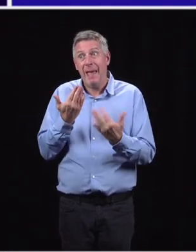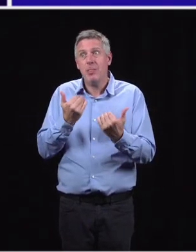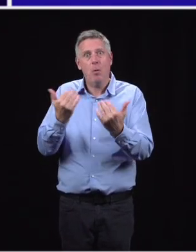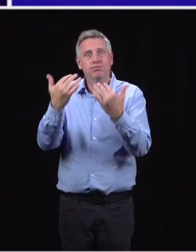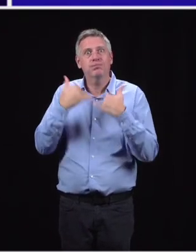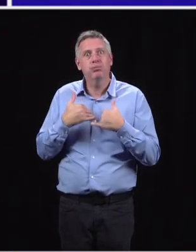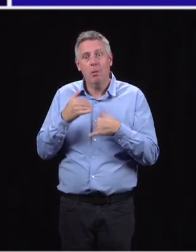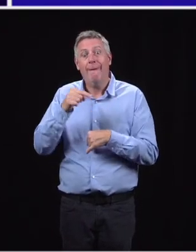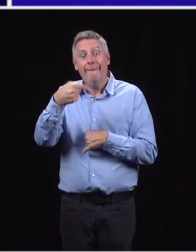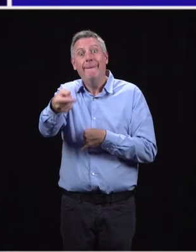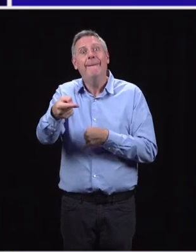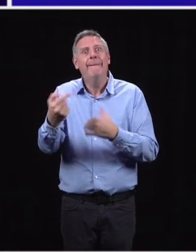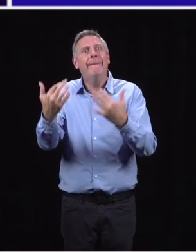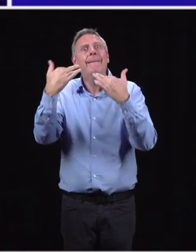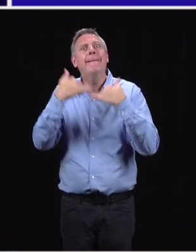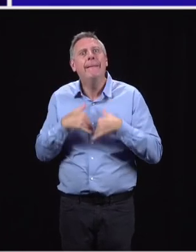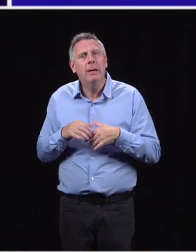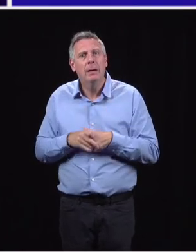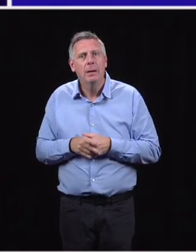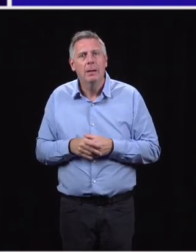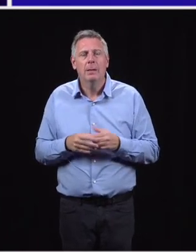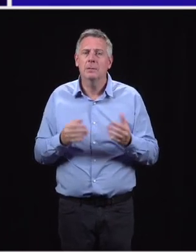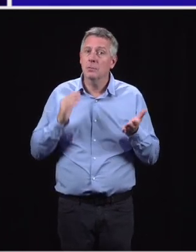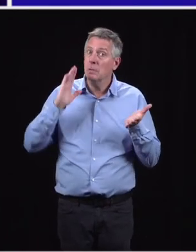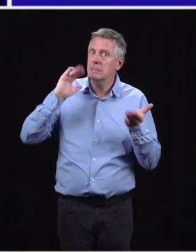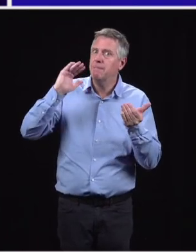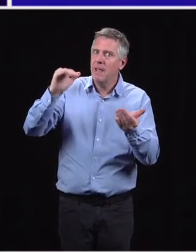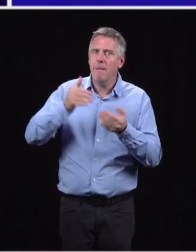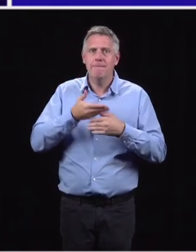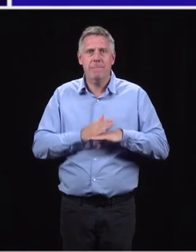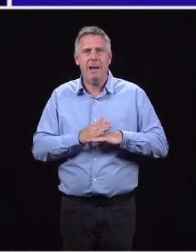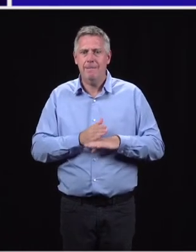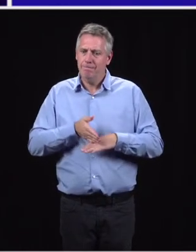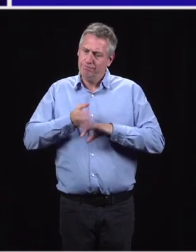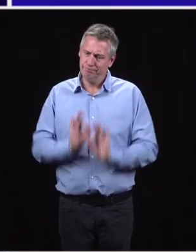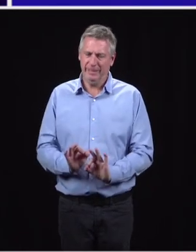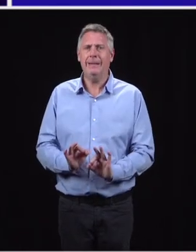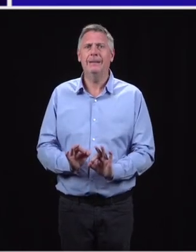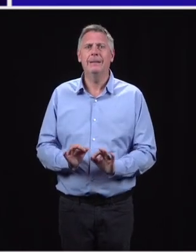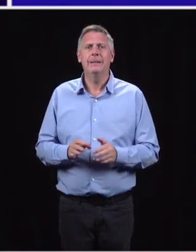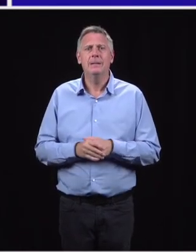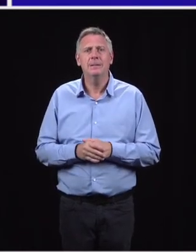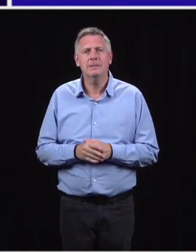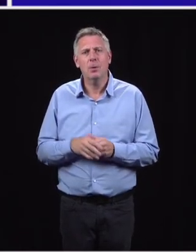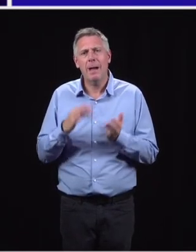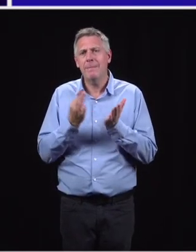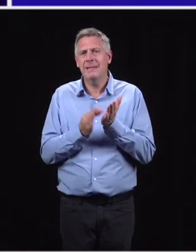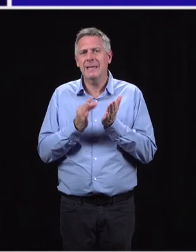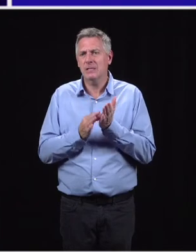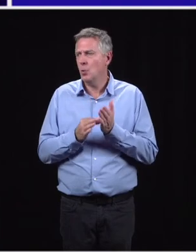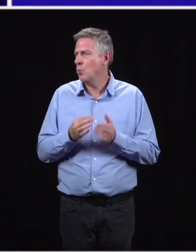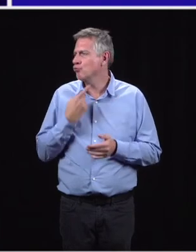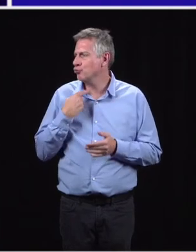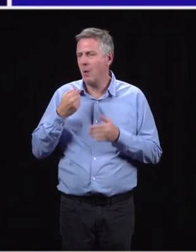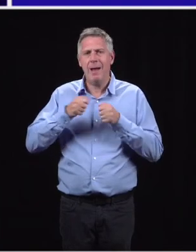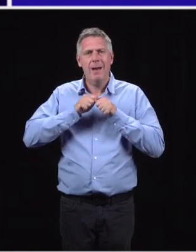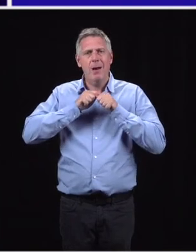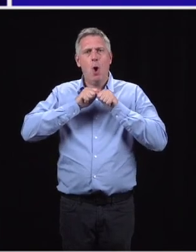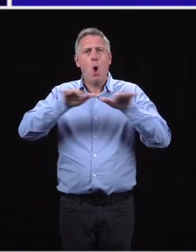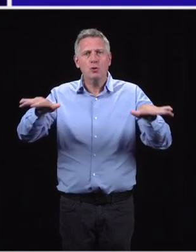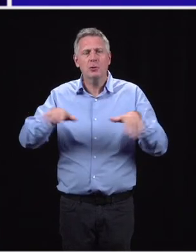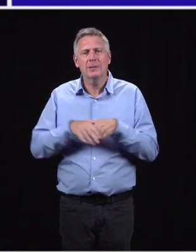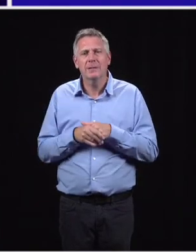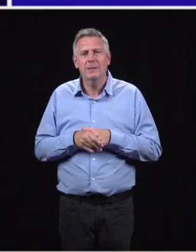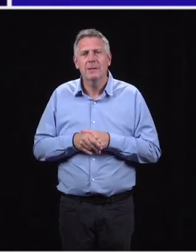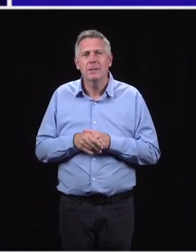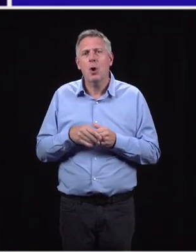et pour ça on aimerait bien enfin on espère vraiment qu'on sera prêt à ce moment-là là aujourd'hui nous on annonçant notre application au mois de juin on a fait un ce qu'on appelle